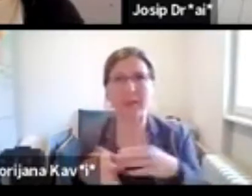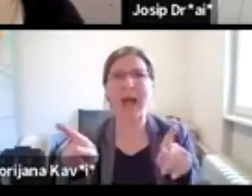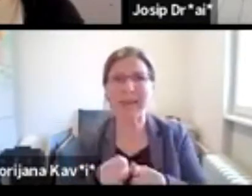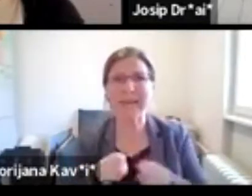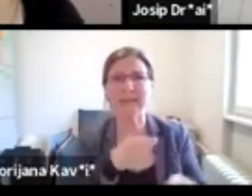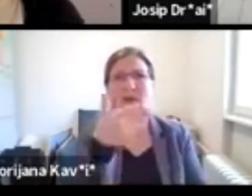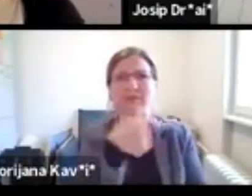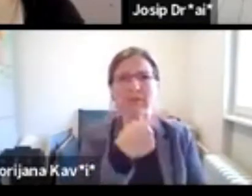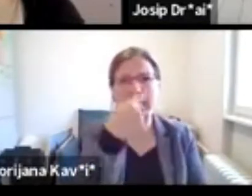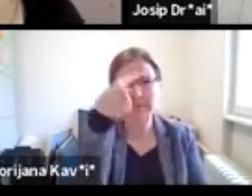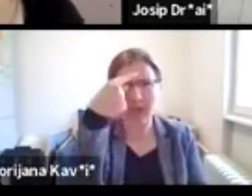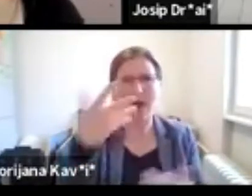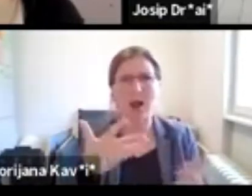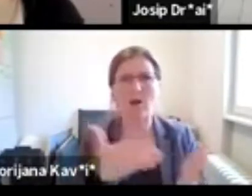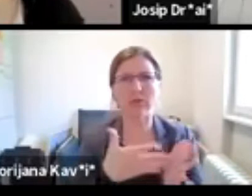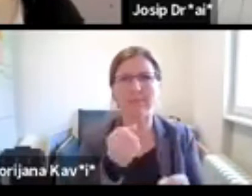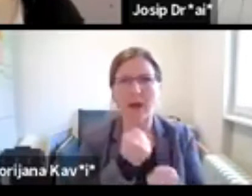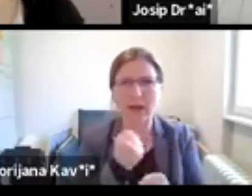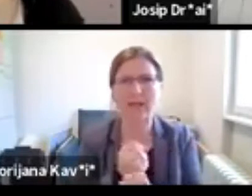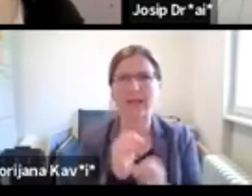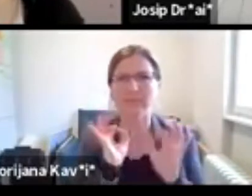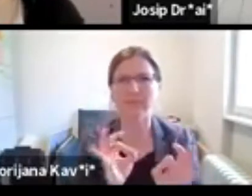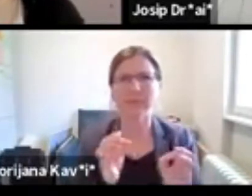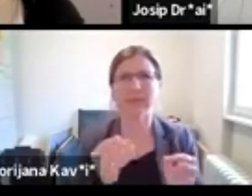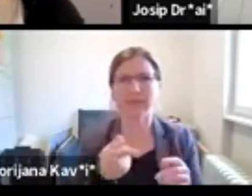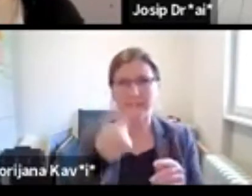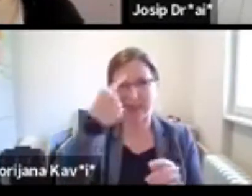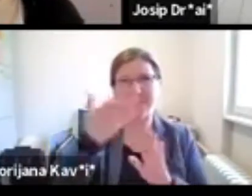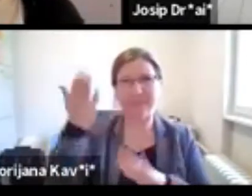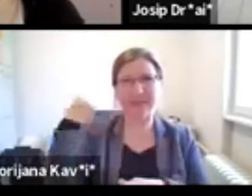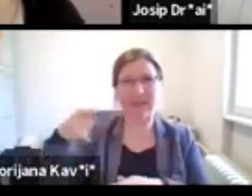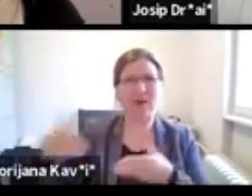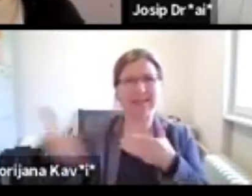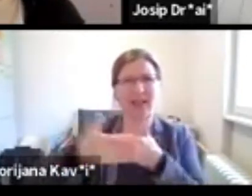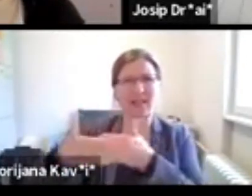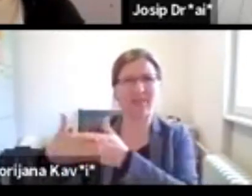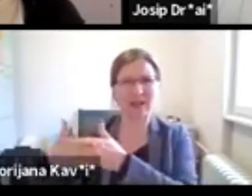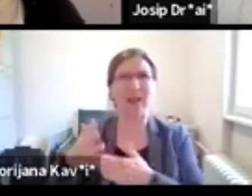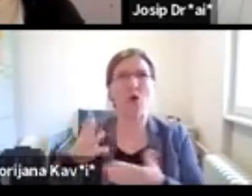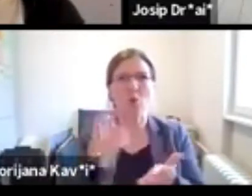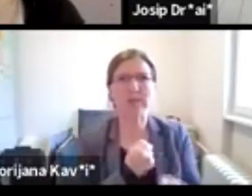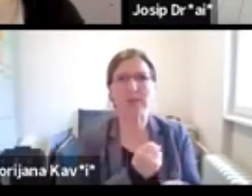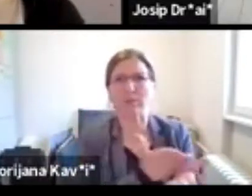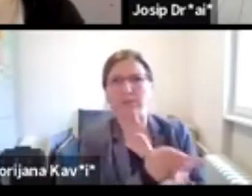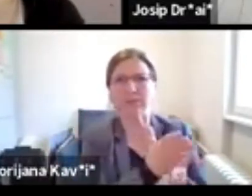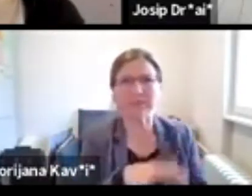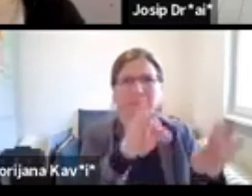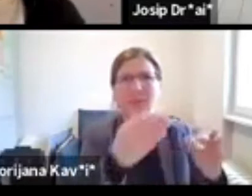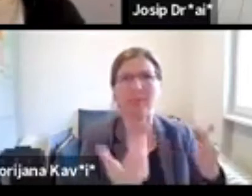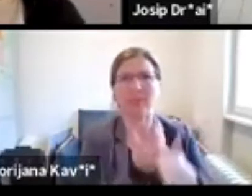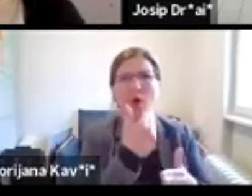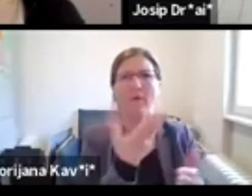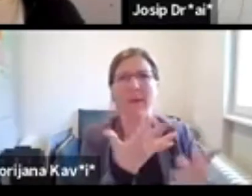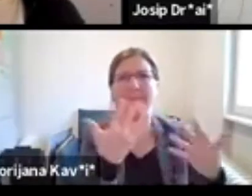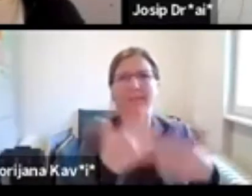u pravo vrijeme, što je dokazao kad je bio onaj lockdown. Ali isto tako o vama često pričamo i u Skupštini kao o nečemu